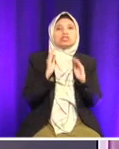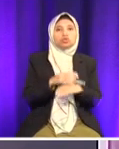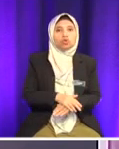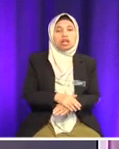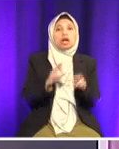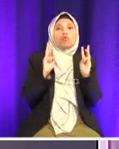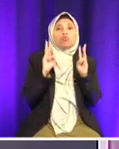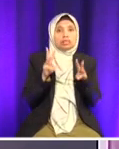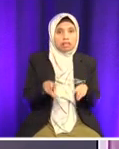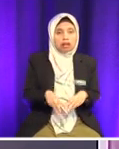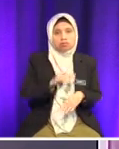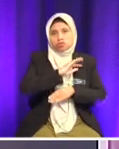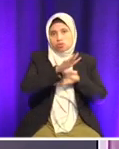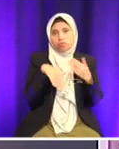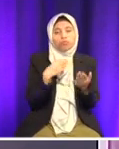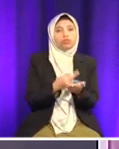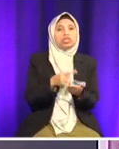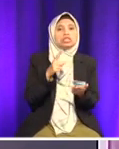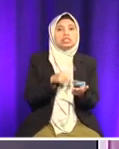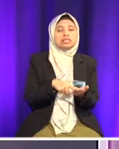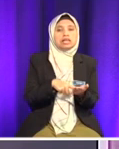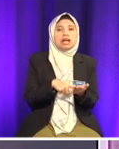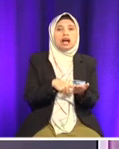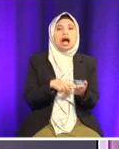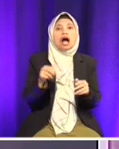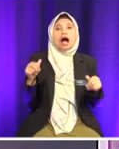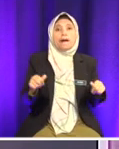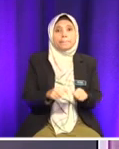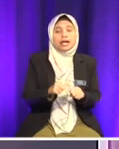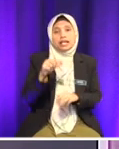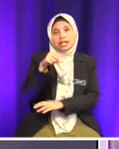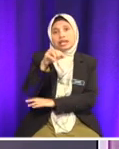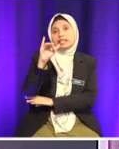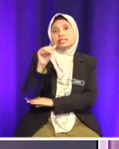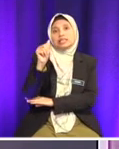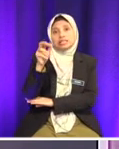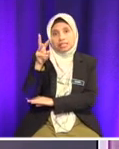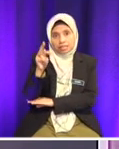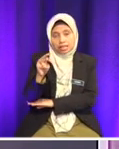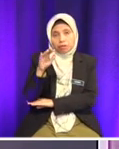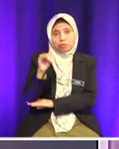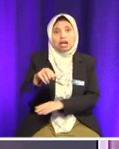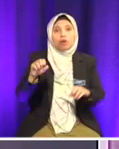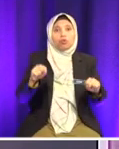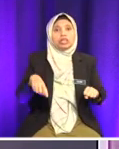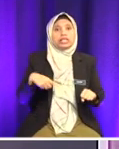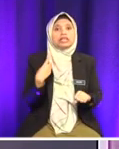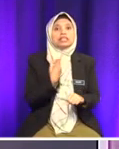jadi semua ini adalah amalan-amalan qiyamulland yang patut kita laksanakan